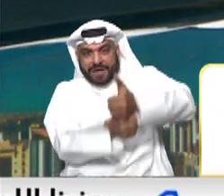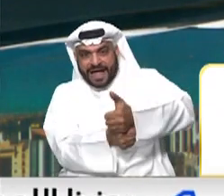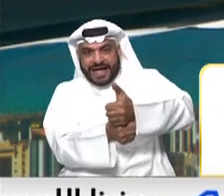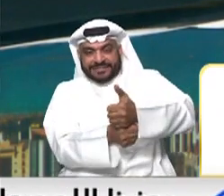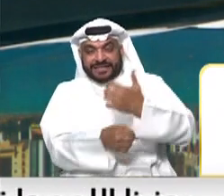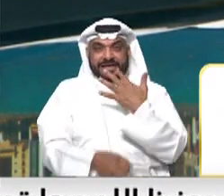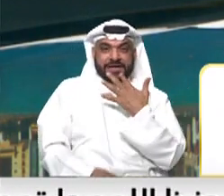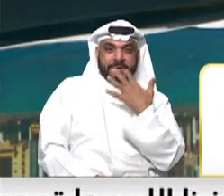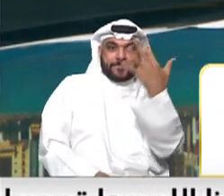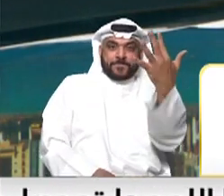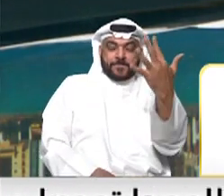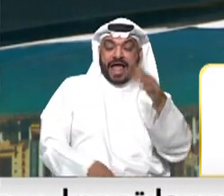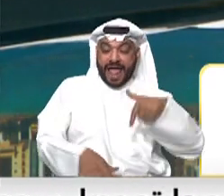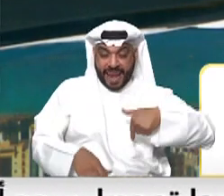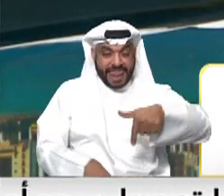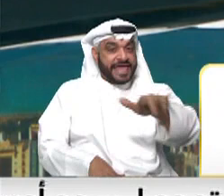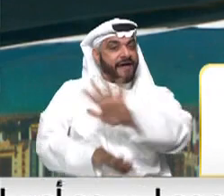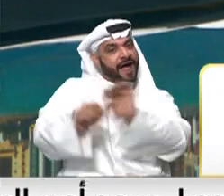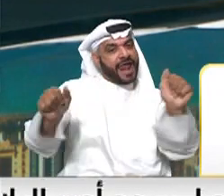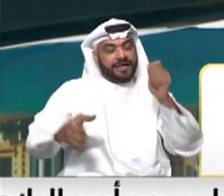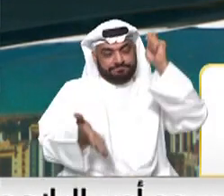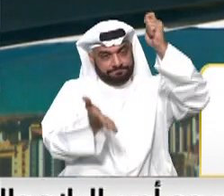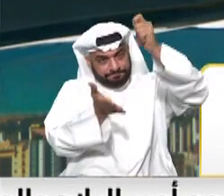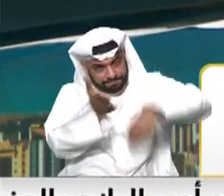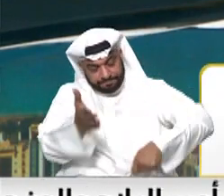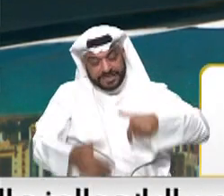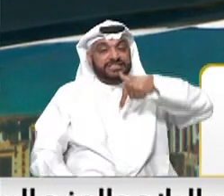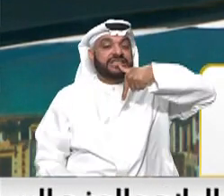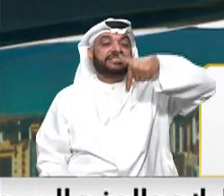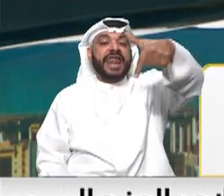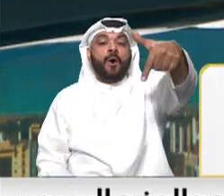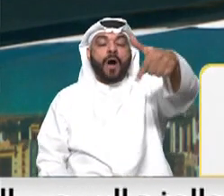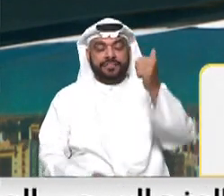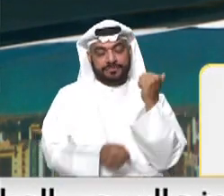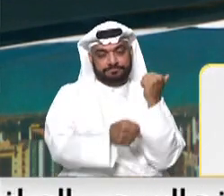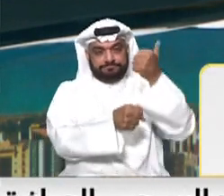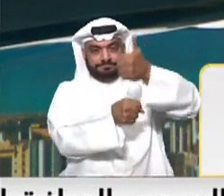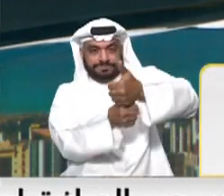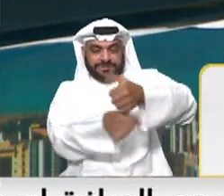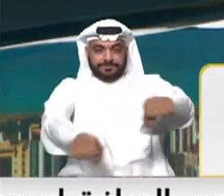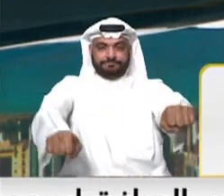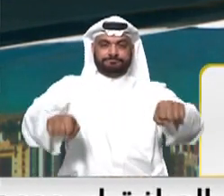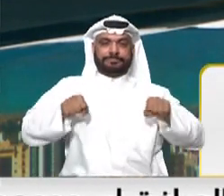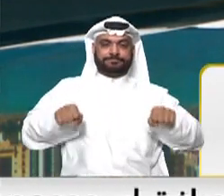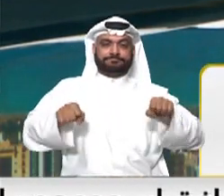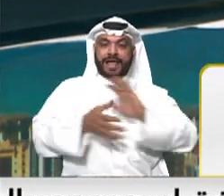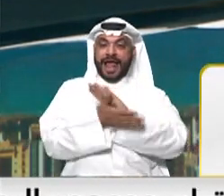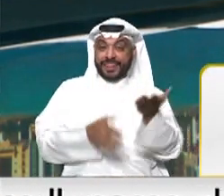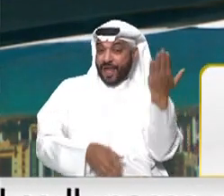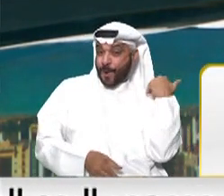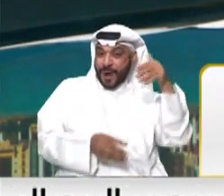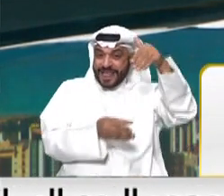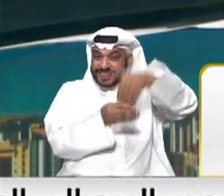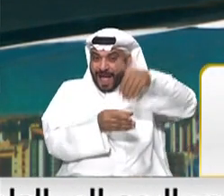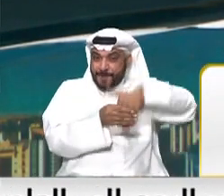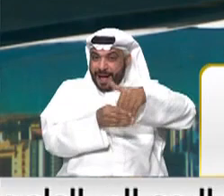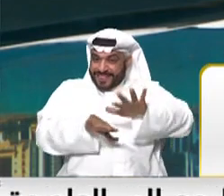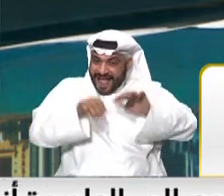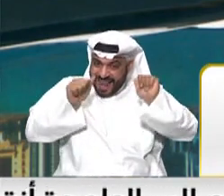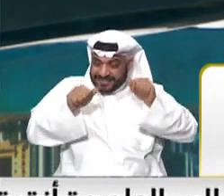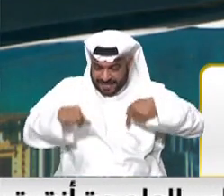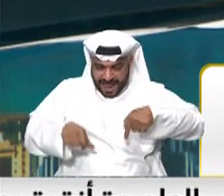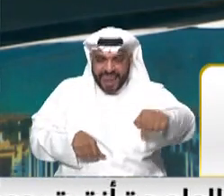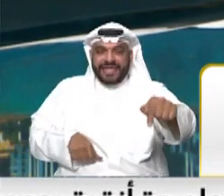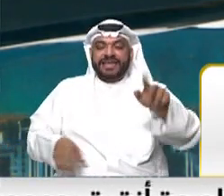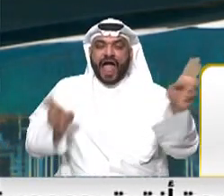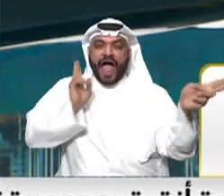ست سنوات نعم وقال بوتين خلال كلمته بعد الحفل ان بلاده تواجه تحديات جسيمه